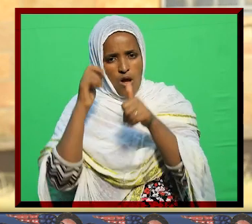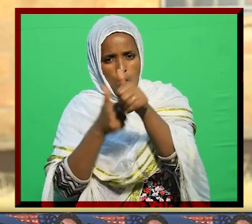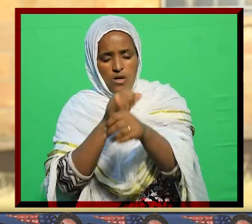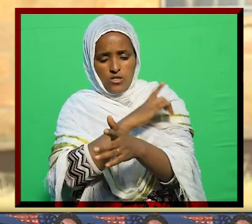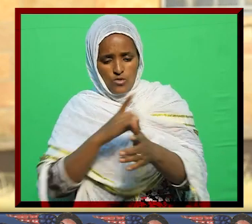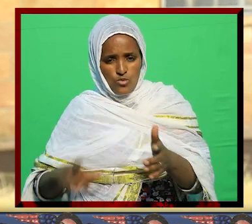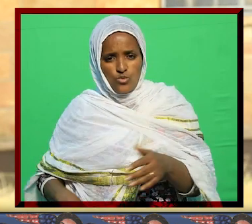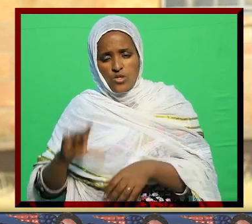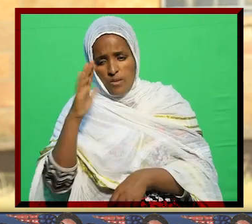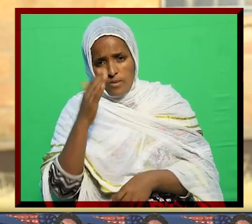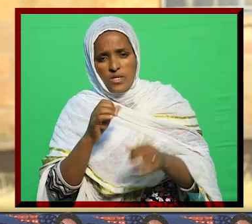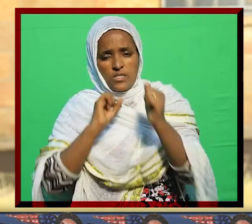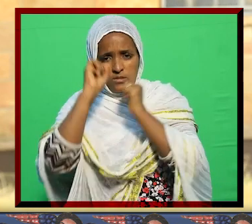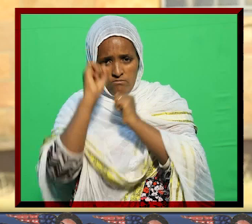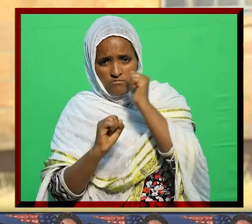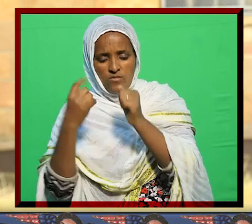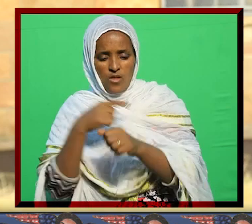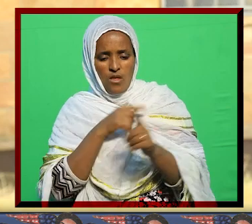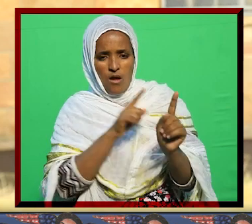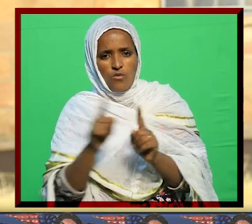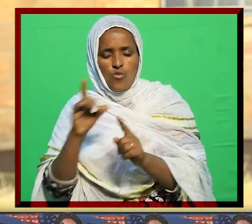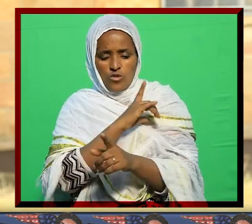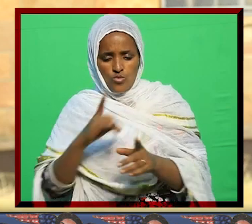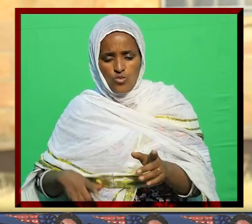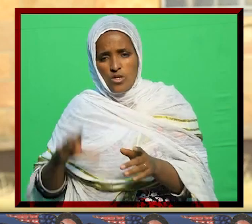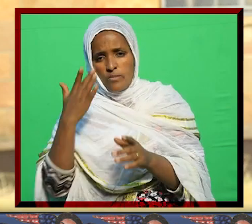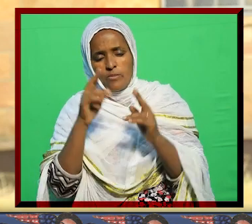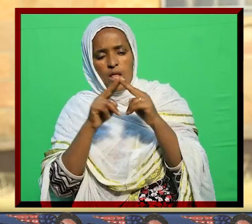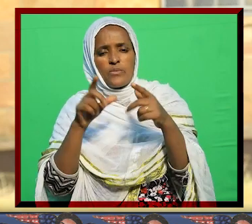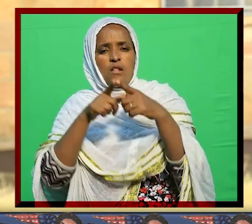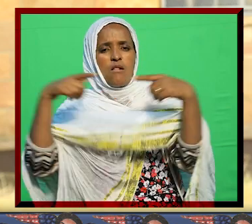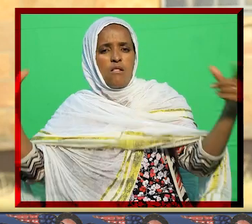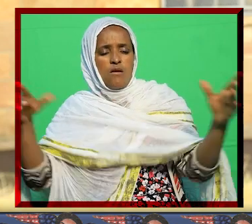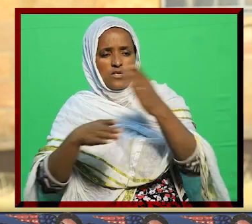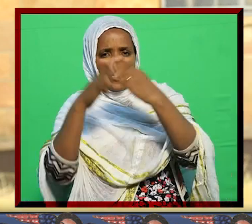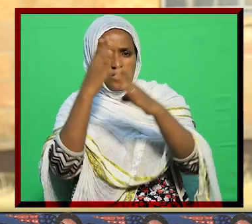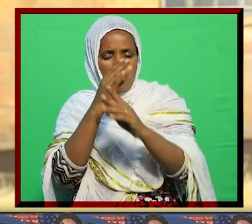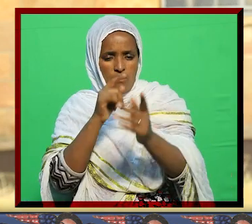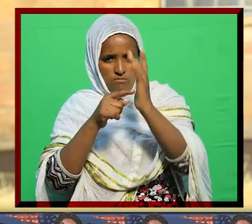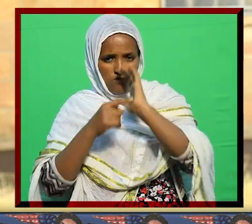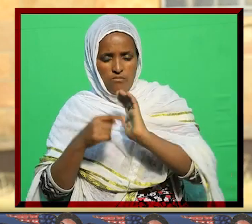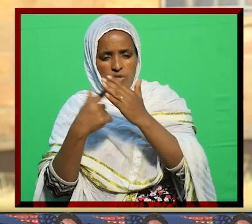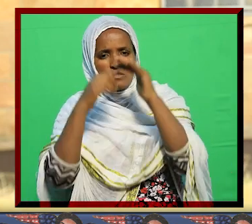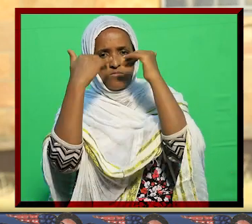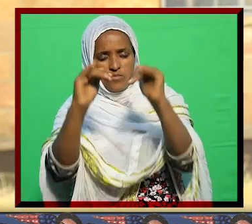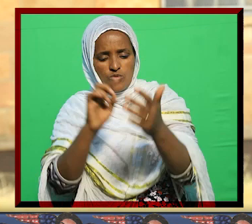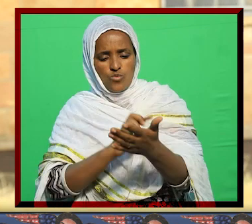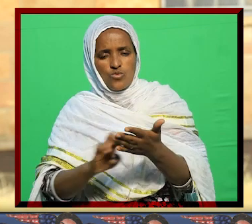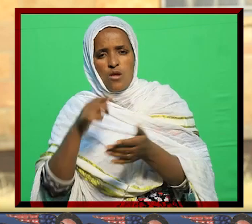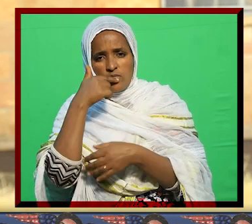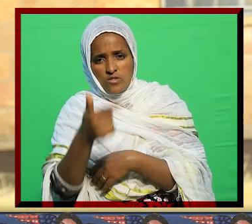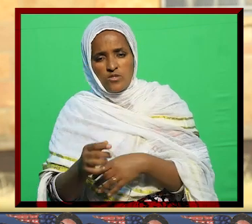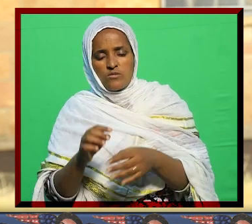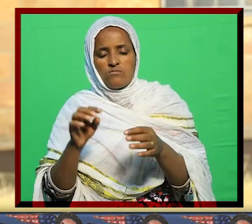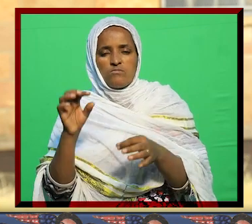ነው። ሐዋርያት ክርስቶስን ለመምሰል ይጥሩ እንደነበር እኛም ደግሞ ክርስቶስን ለመምሰል በጣም ትልቅ ደረጃ ይጠይቃል ማለት ነው። በዚያው ልክ ያሉት ደግሞ